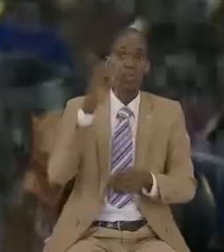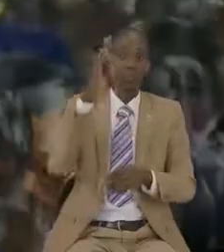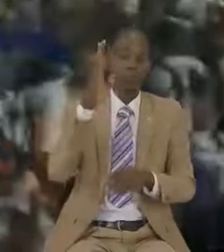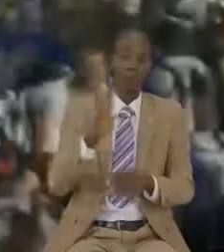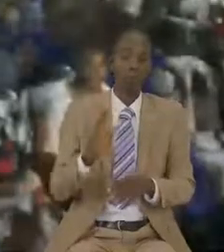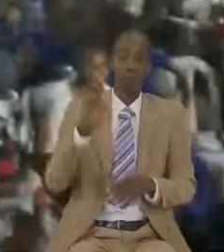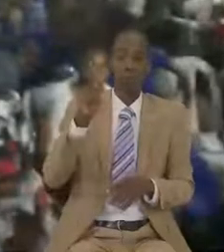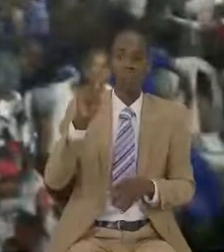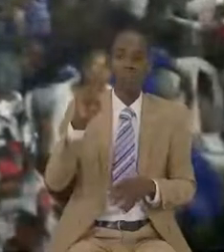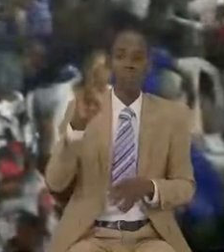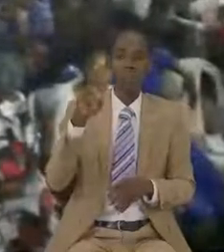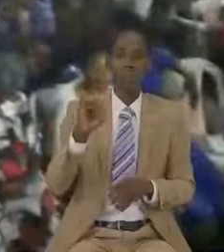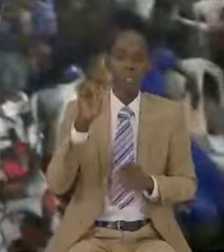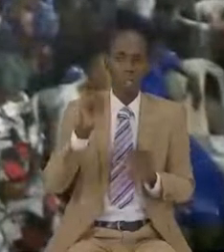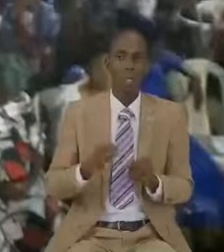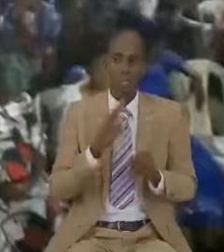Message spécial.